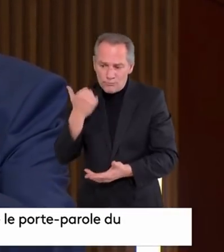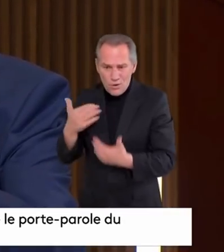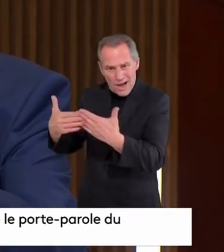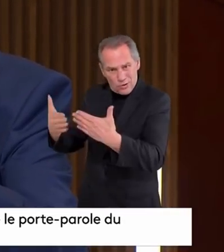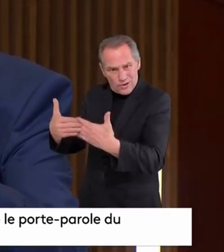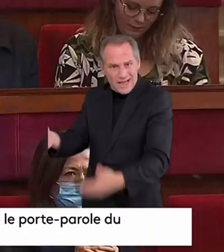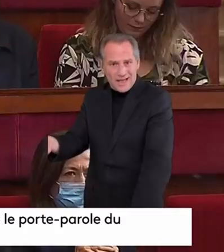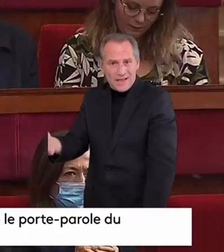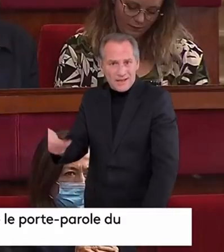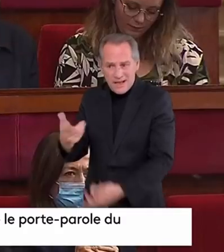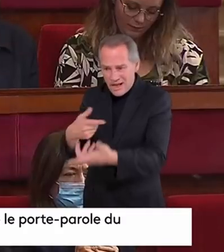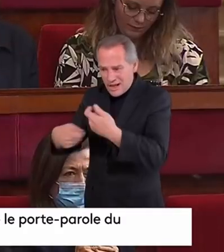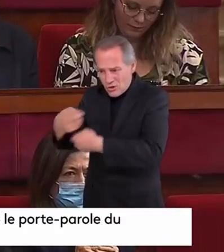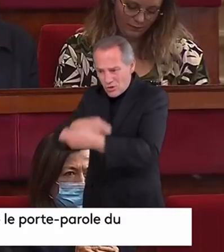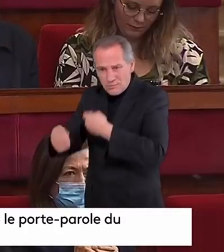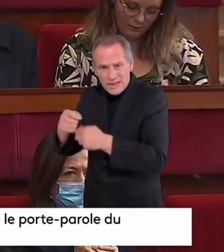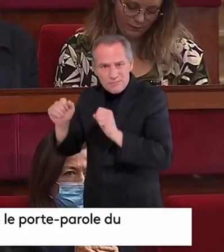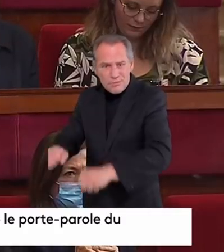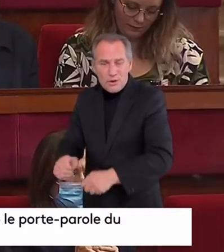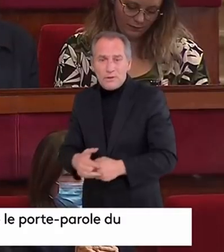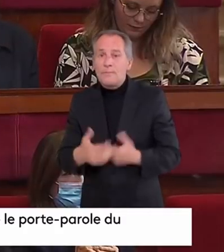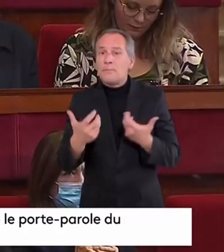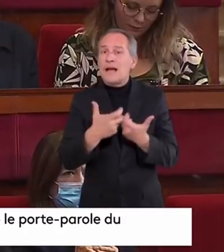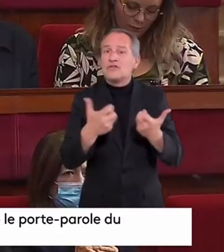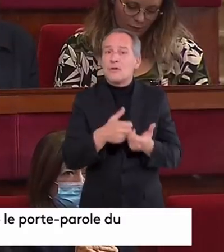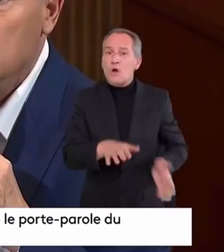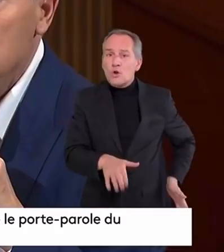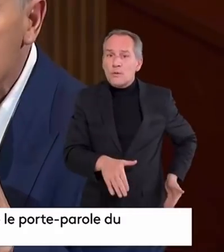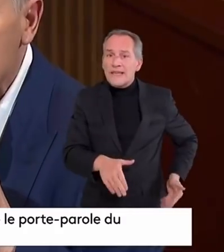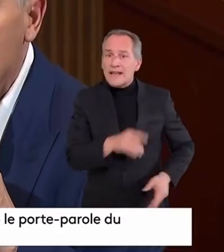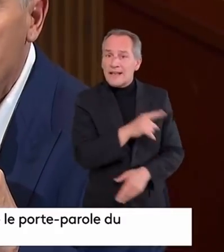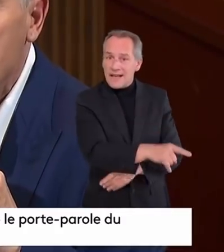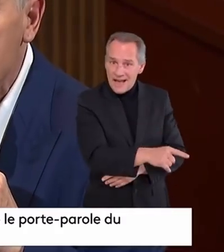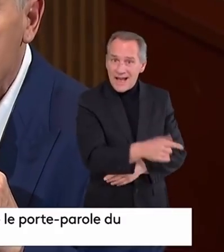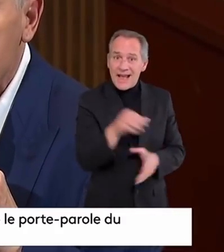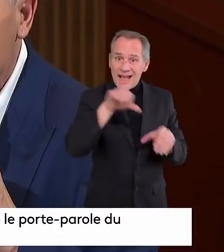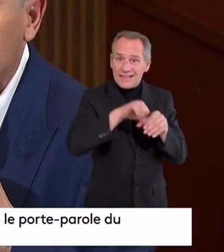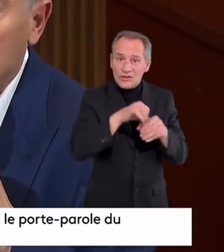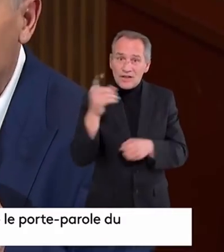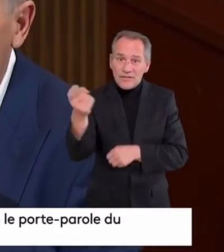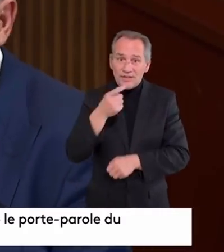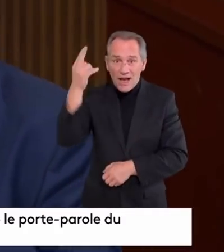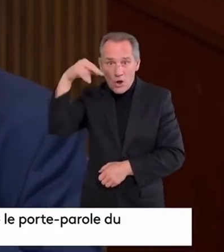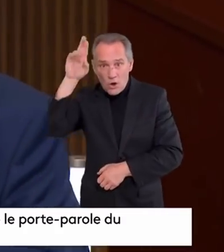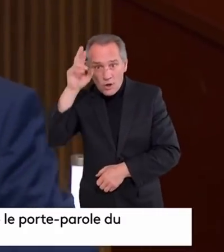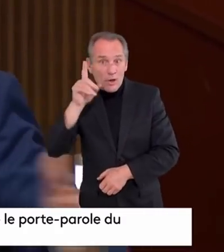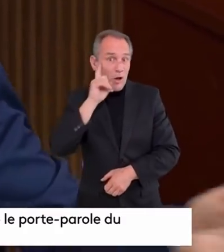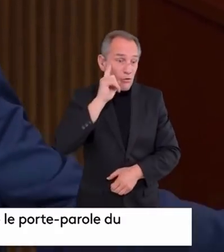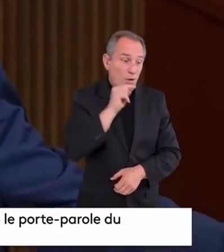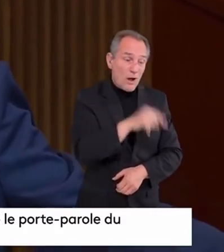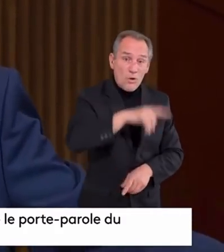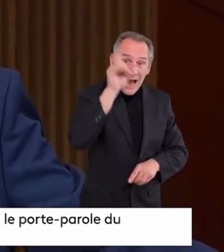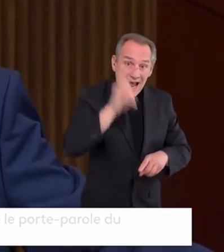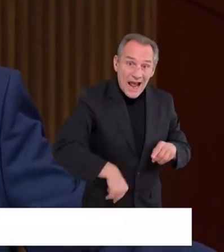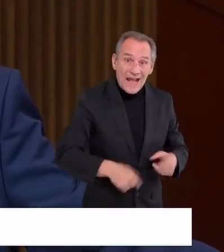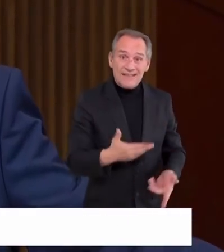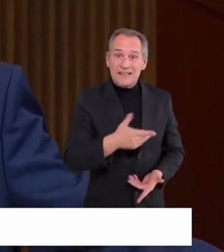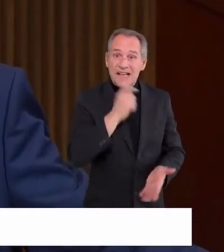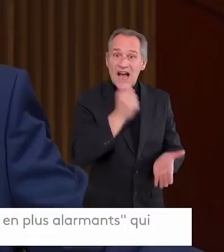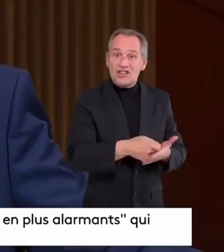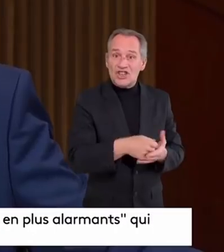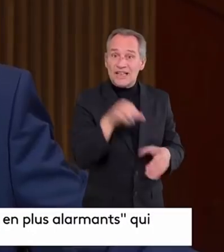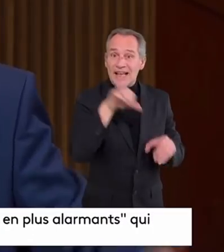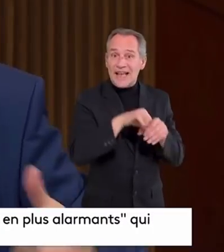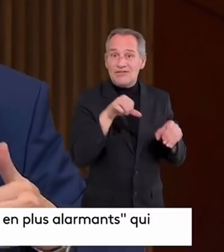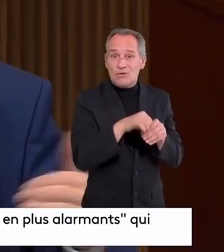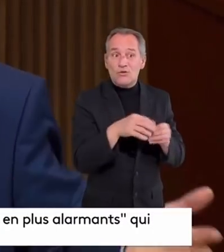Guyane, ils sont obligés de faire venir l'essence depuis l'Union européenne, parce qu'ils n'ont pas le droit de l'acheter à des pays d'Amérique latine qui se trouvent